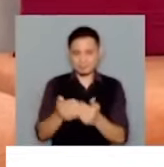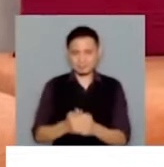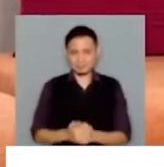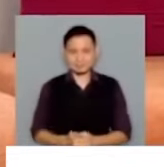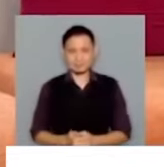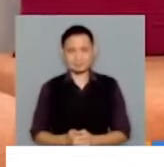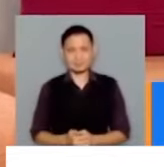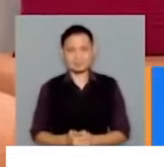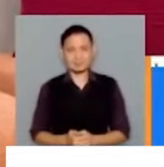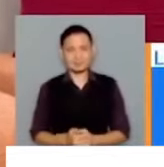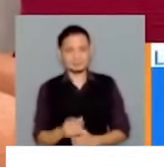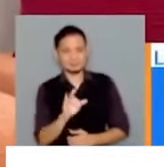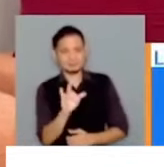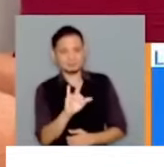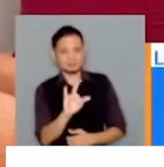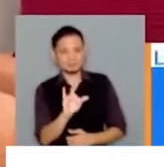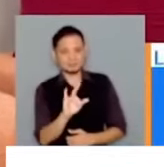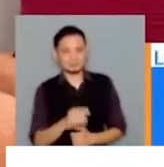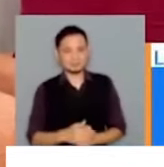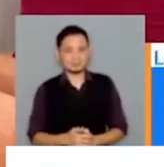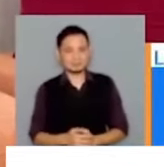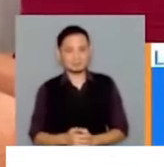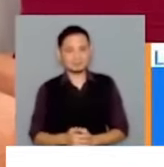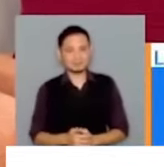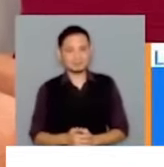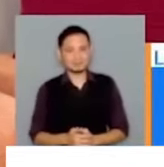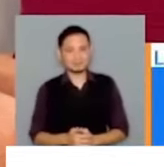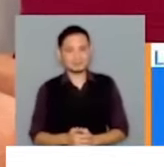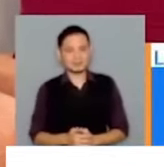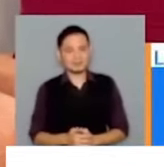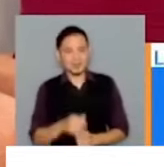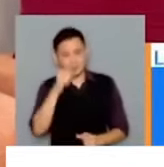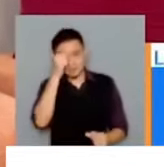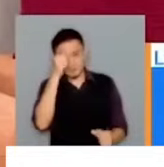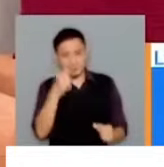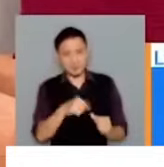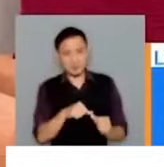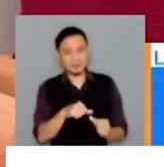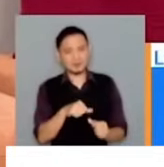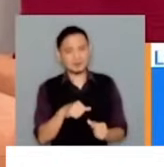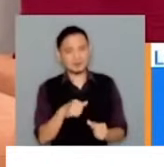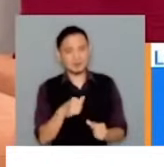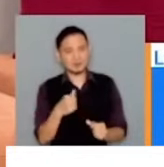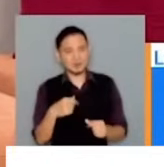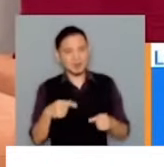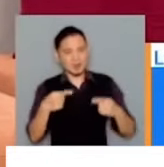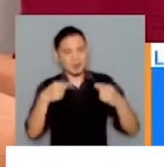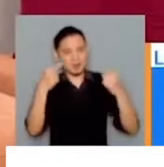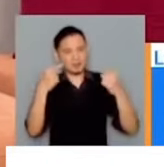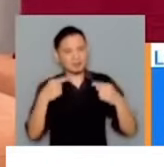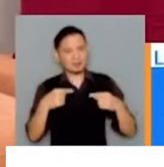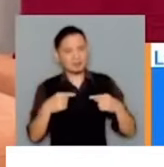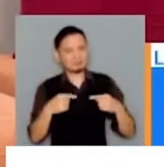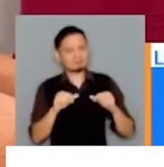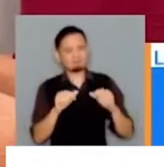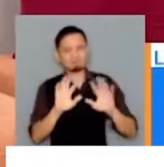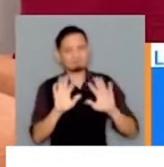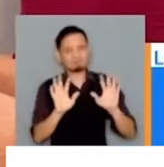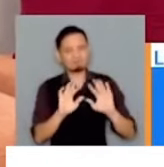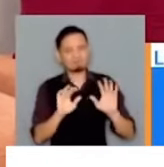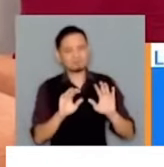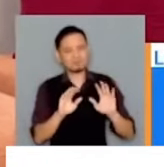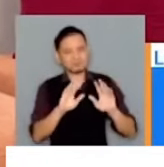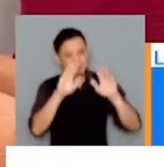Yan! Sana, pag nag-awit tayo, huwag kang mag-sawa. Suyuin ako. And,